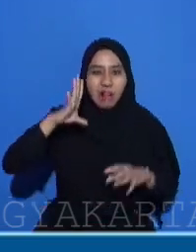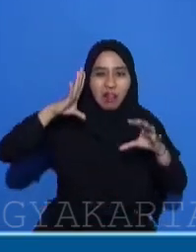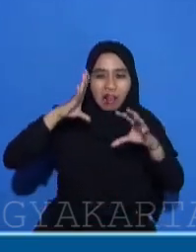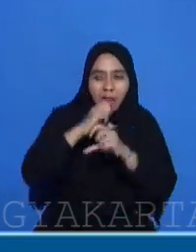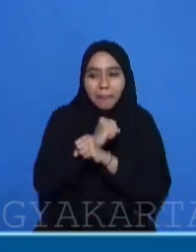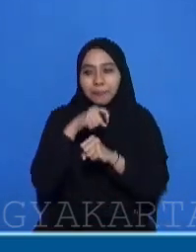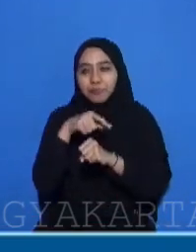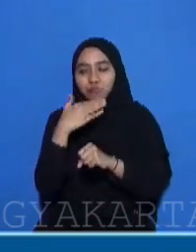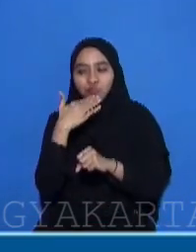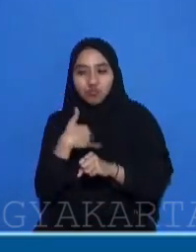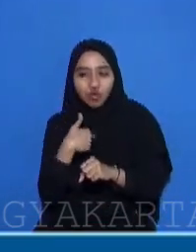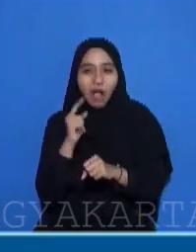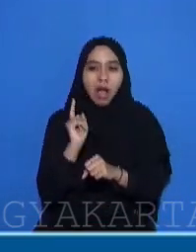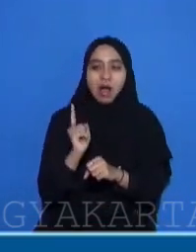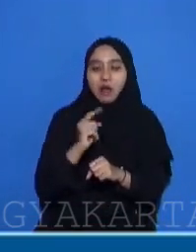ah